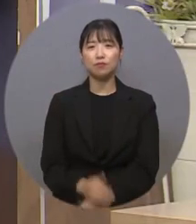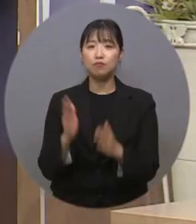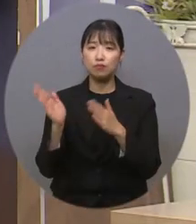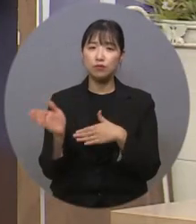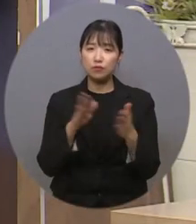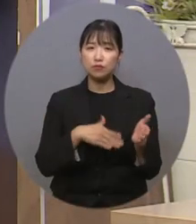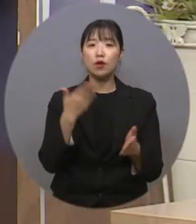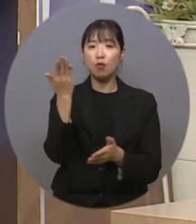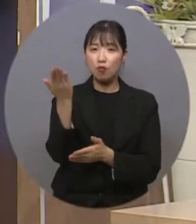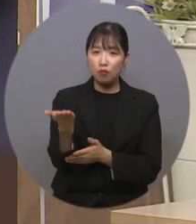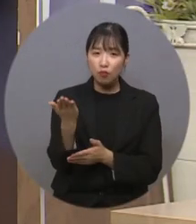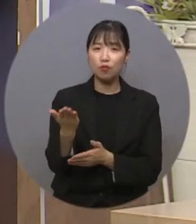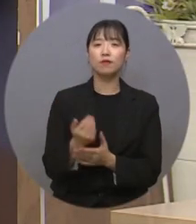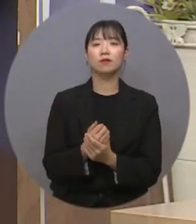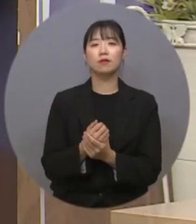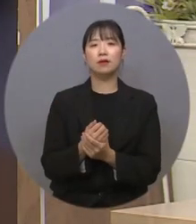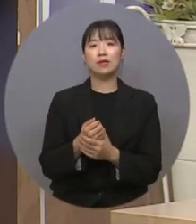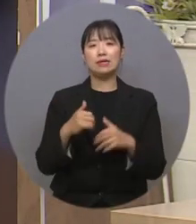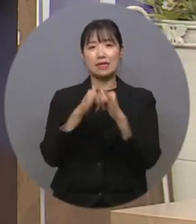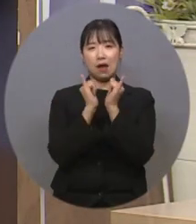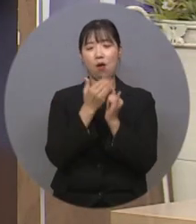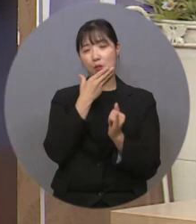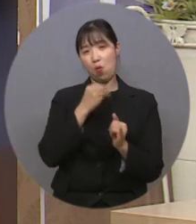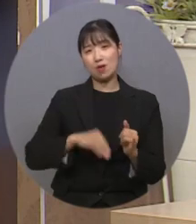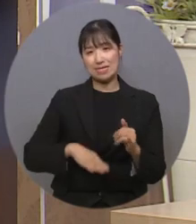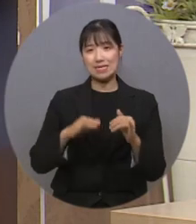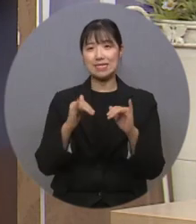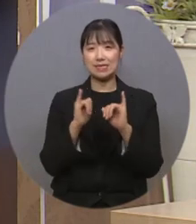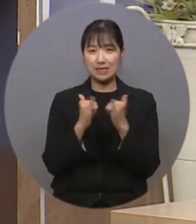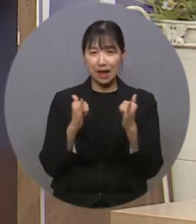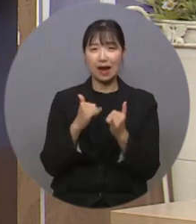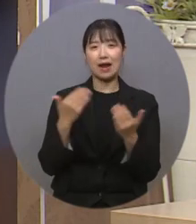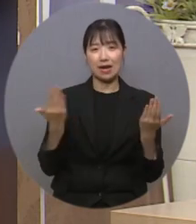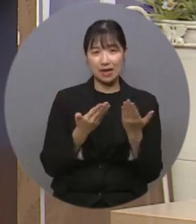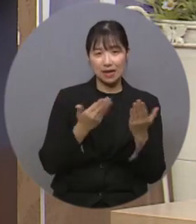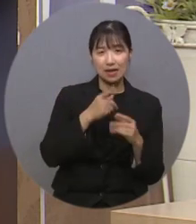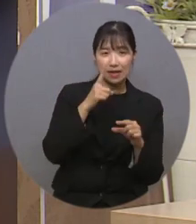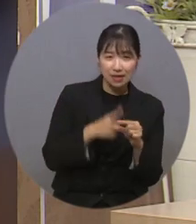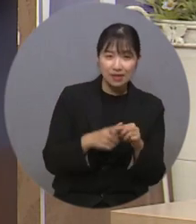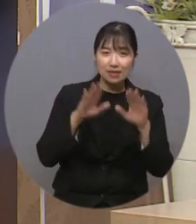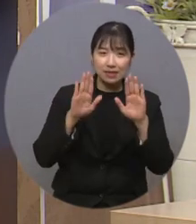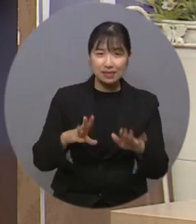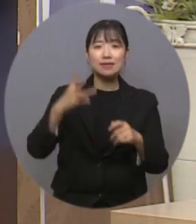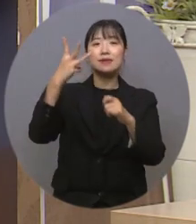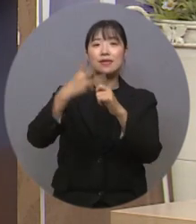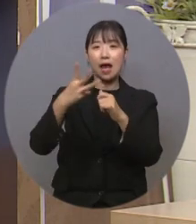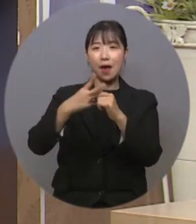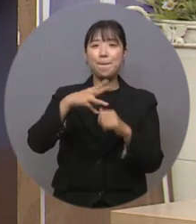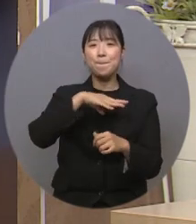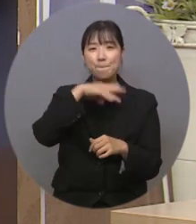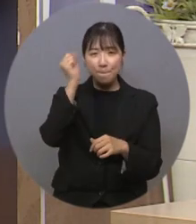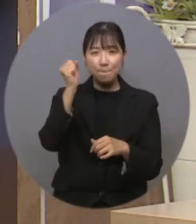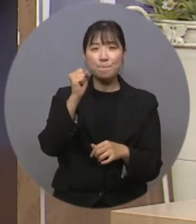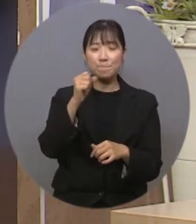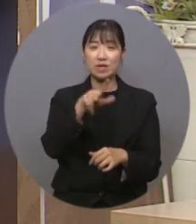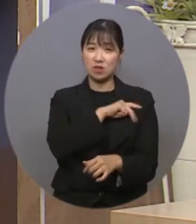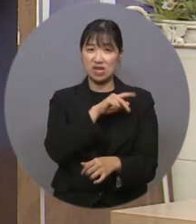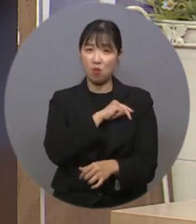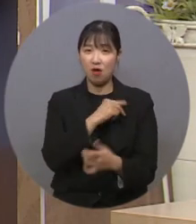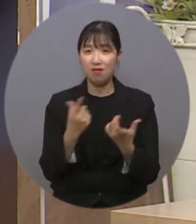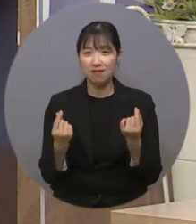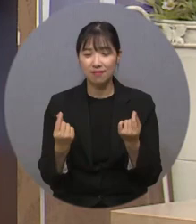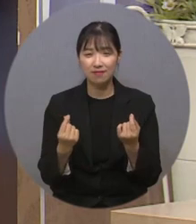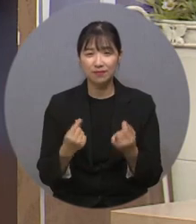보니까 위원님께서는 사회복지사로 근무를 하시다가 지금 삼선 도의원으로